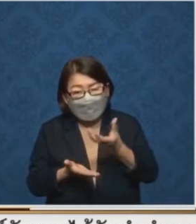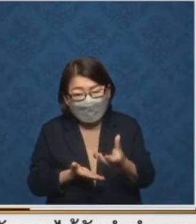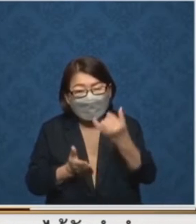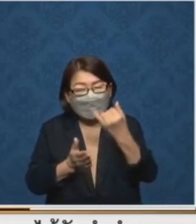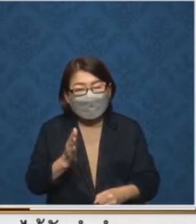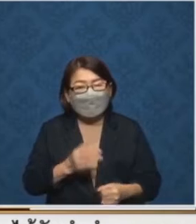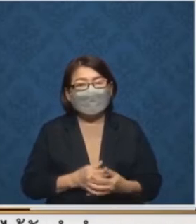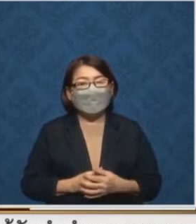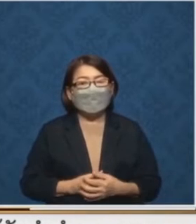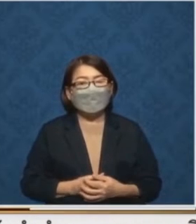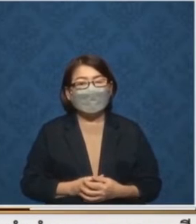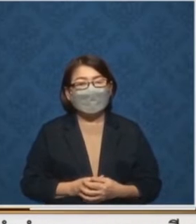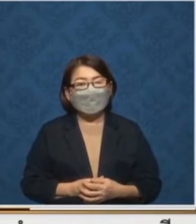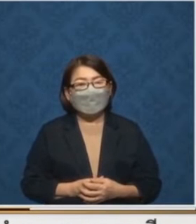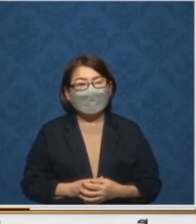บายนะ ผิดนะ